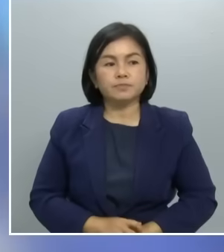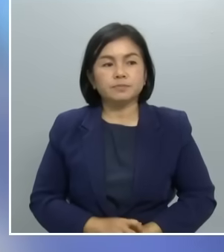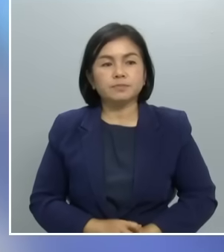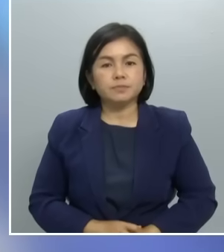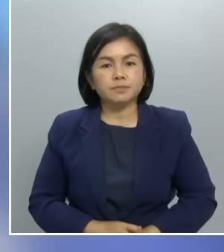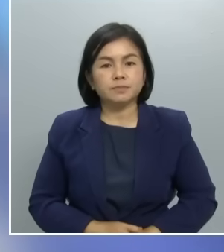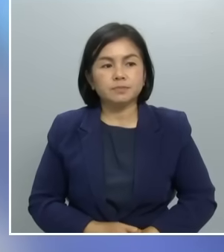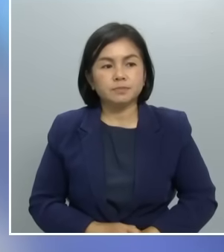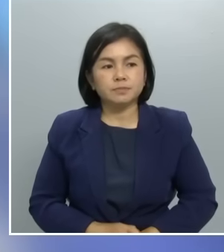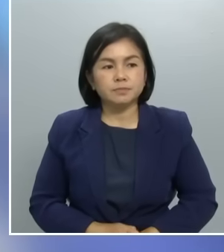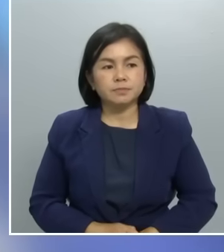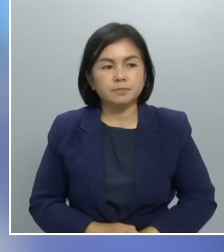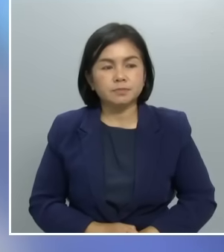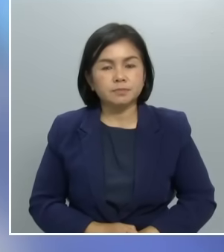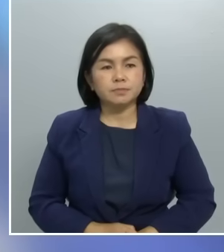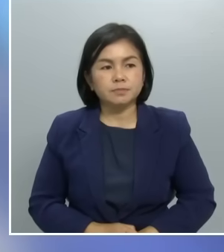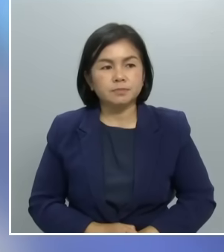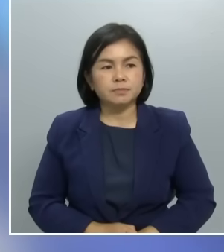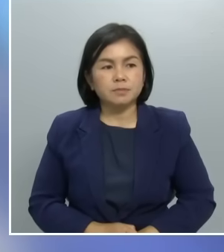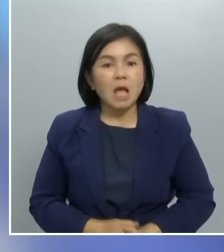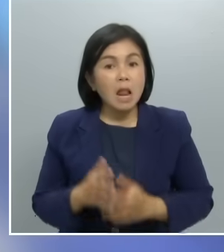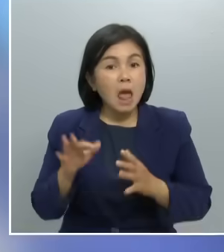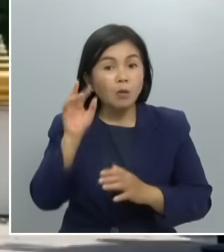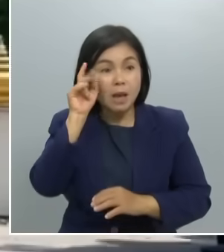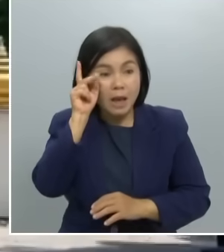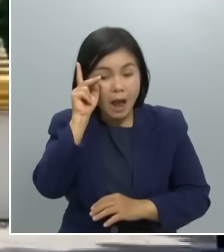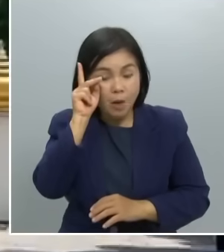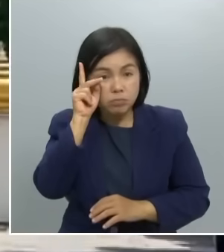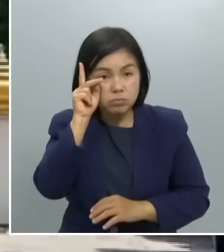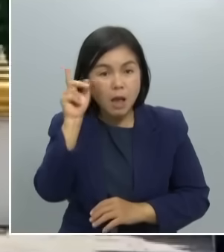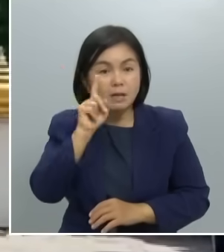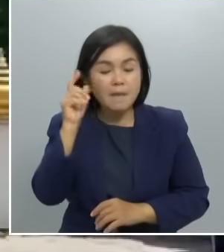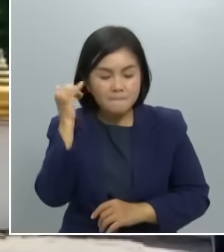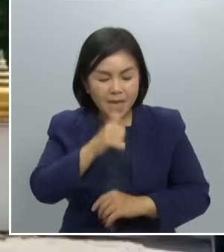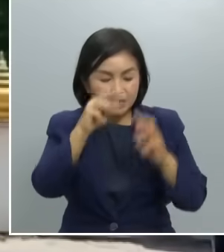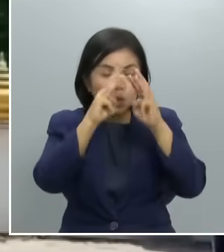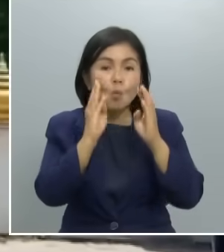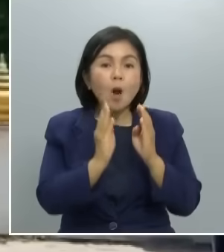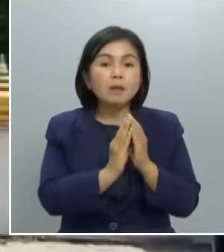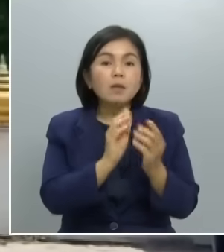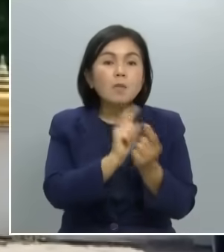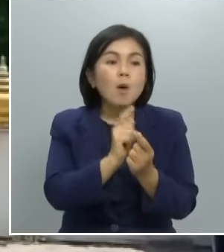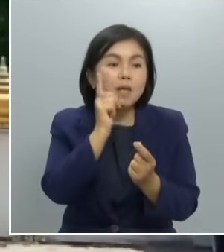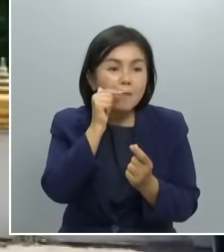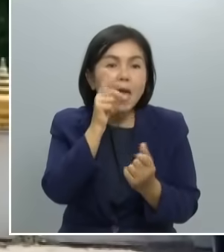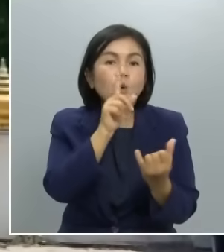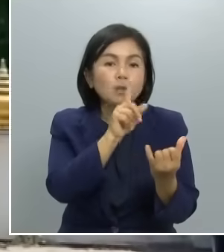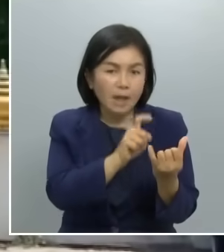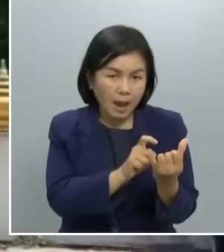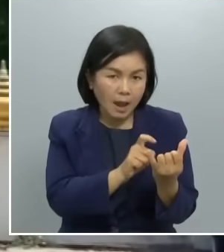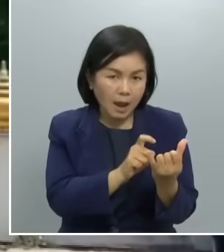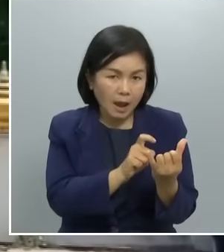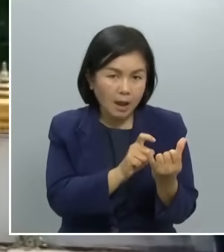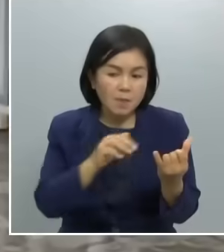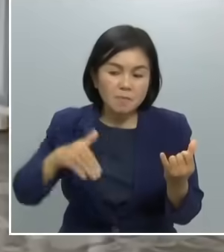ครับคือต่อมานะฮะทางผู้สื่อข่าวเองเนี่ยก็เดินทางไปที่วัดดังกล่าวครับไปพบกับคุณแม่ของผู้ตายพร้อมด้วย